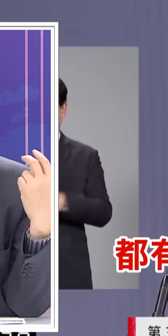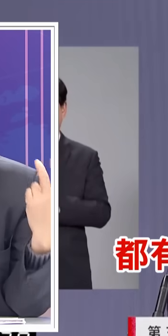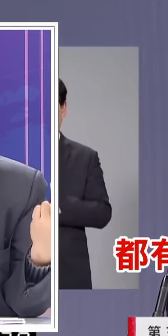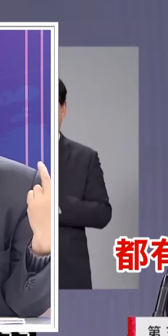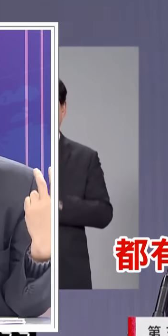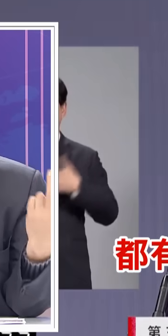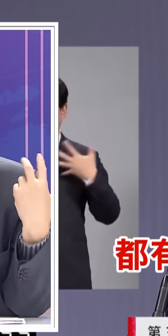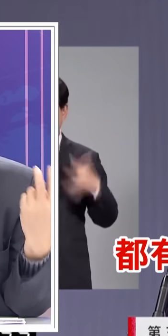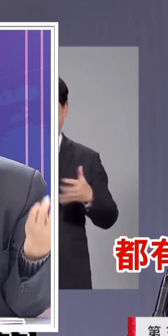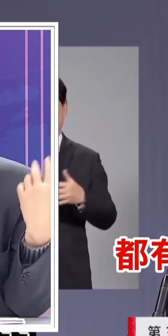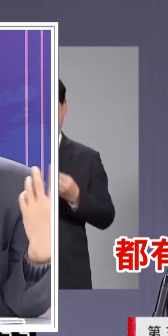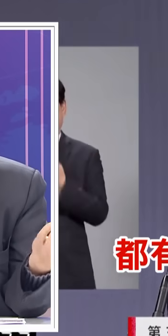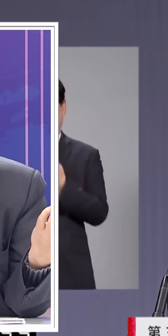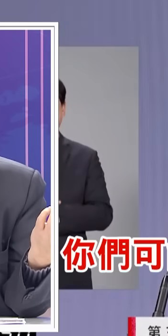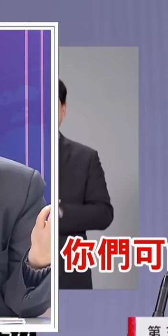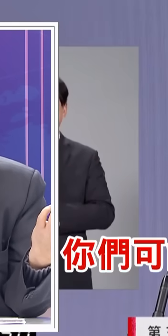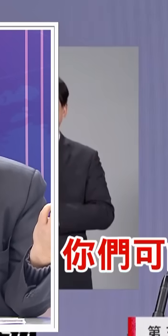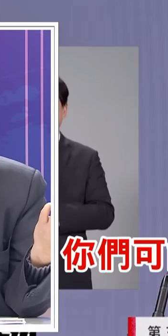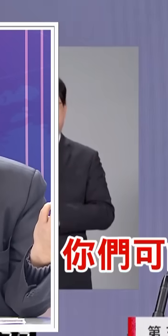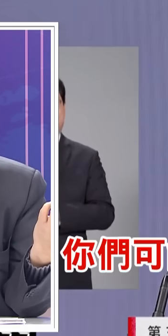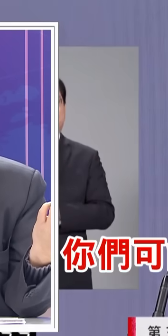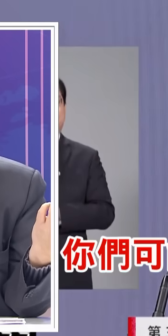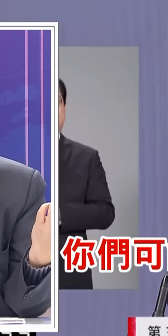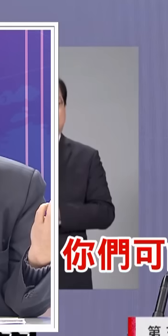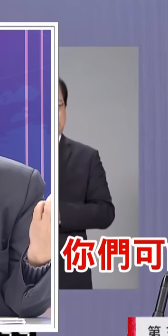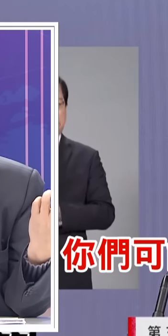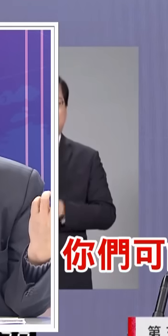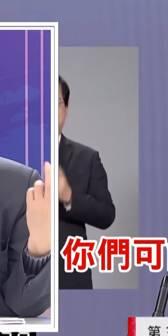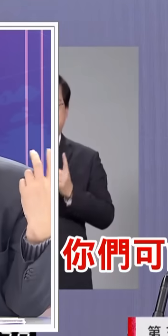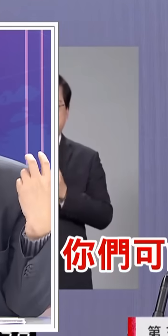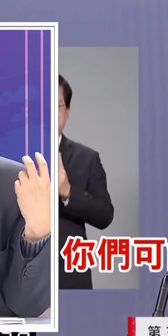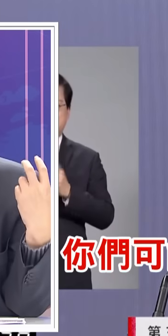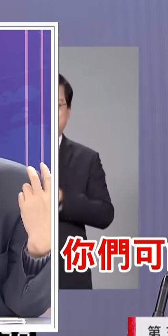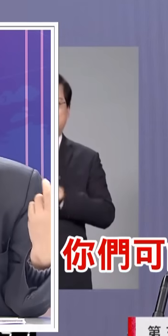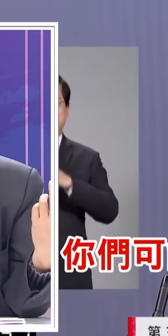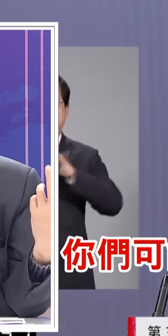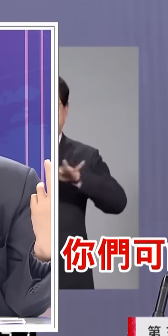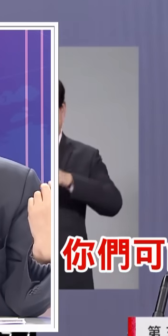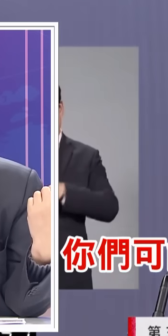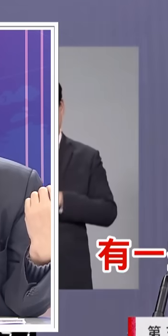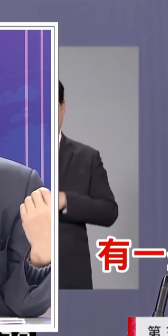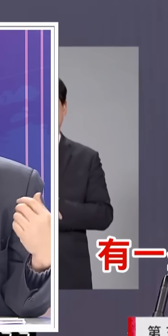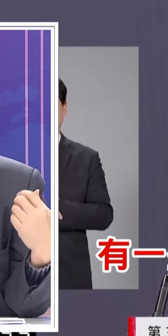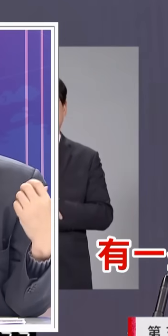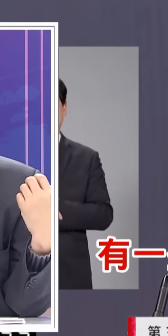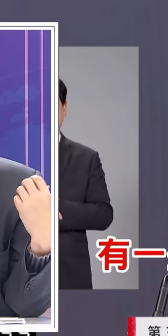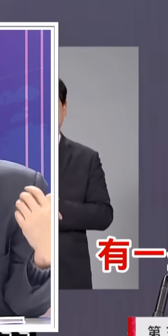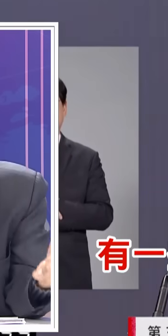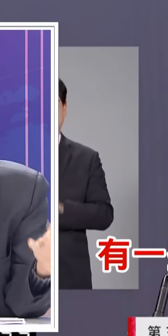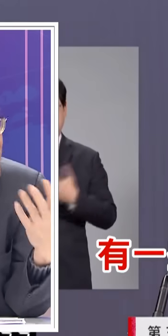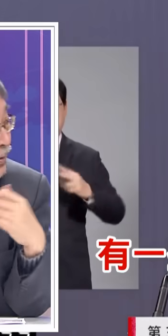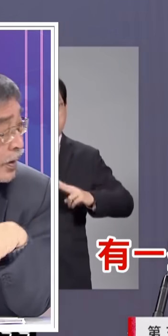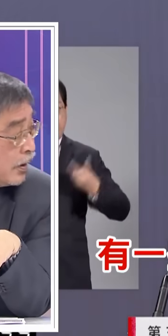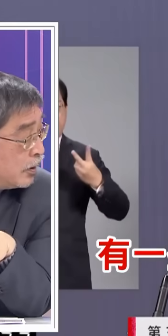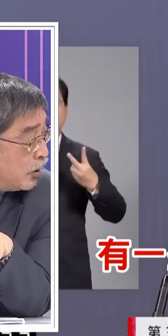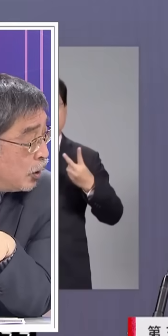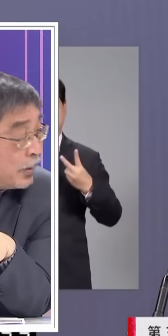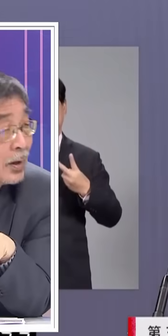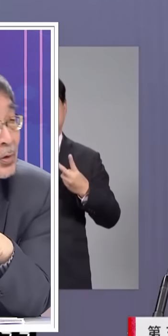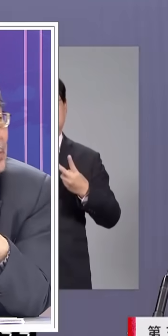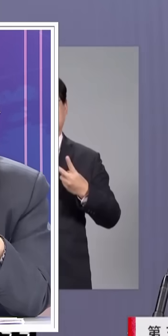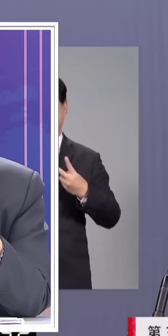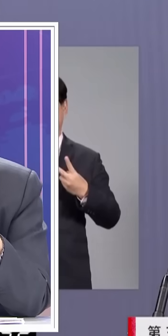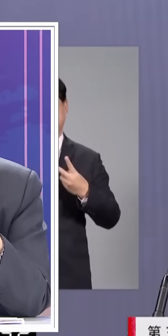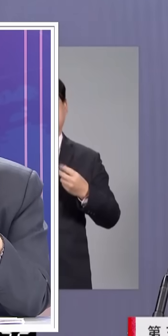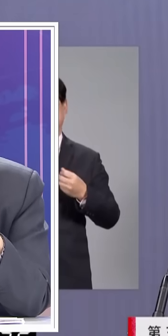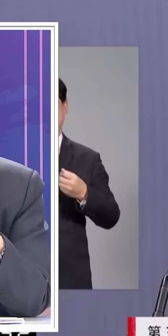为我们有一些字眼都不能讲，对不对啊？哈，我是讲说，那我就跟你讲 ，Turncoat 奎斯林啊，好